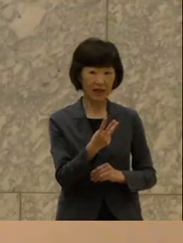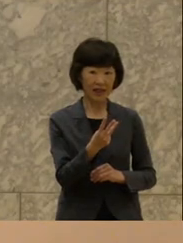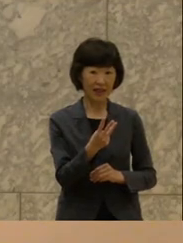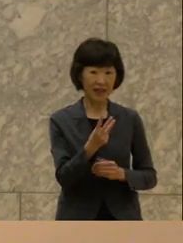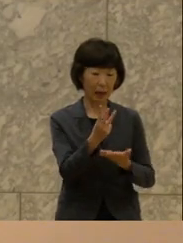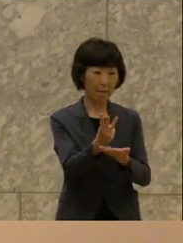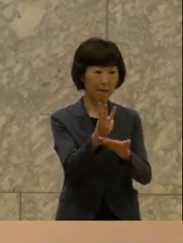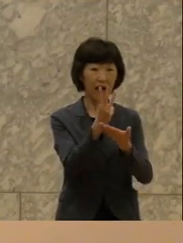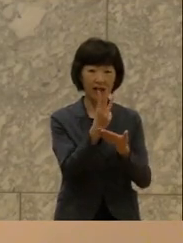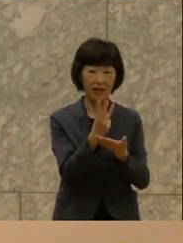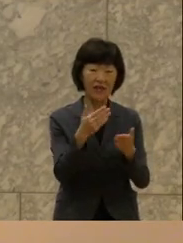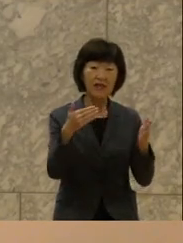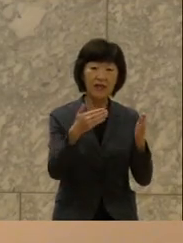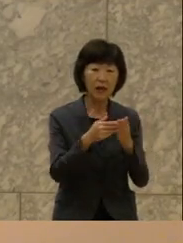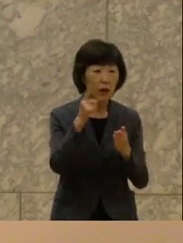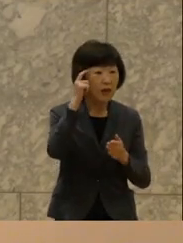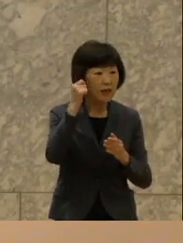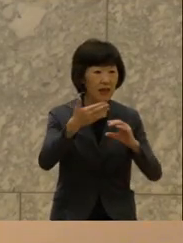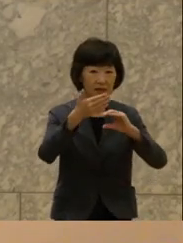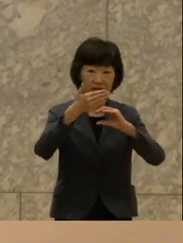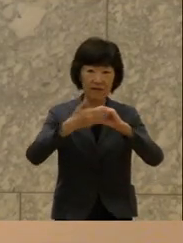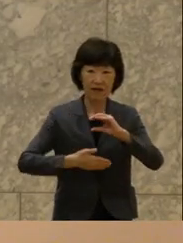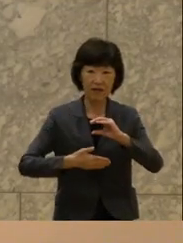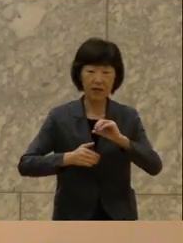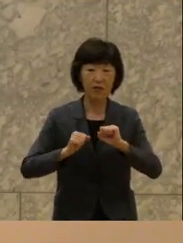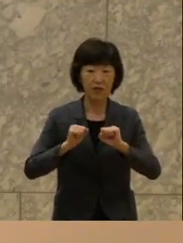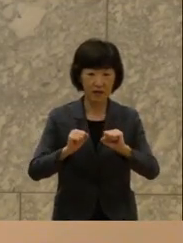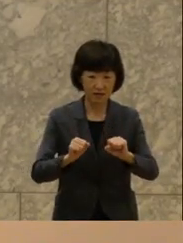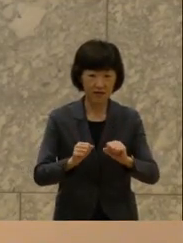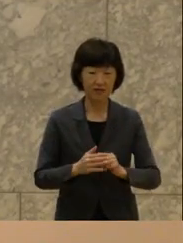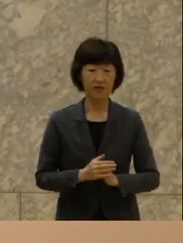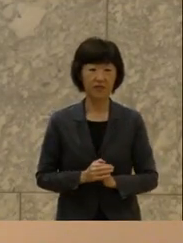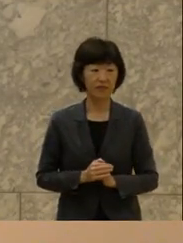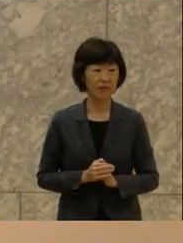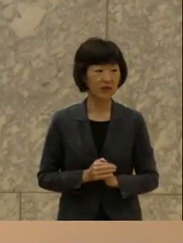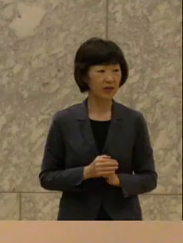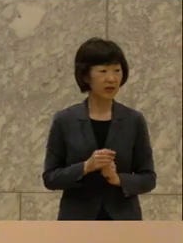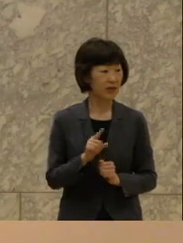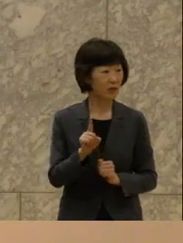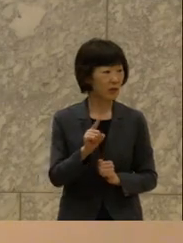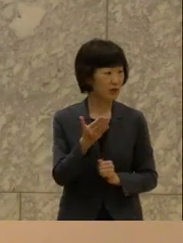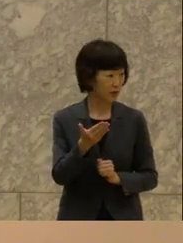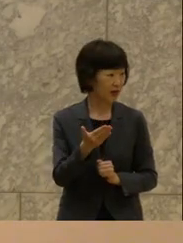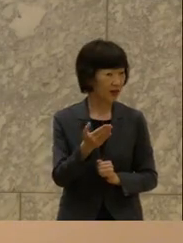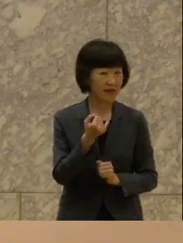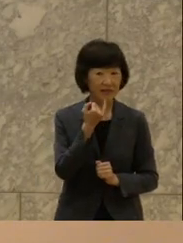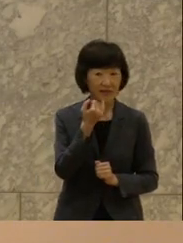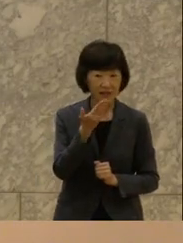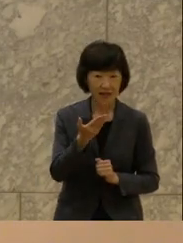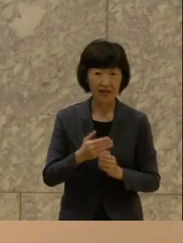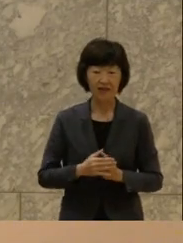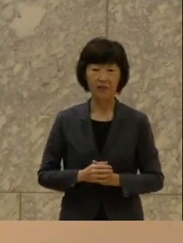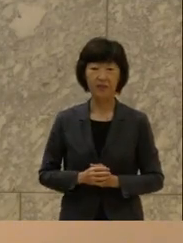で最後に記念撮影を行いたいと思いますいかがですかよろしいでしょうか